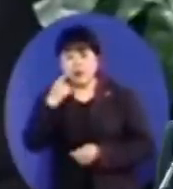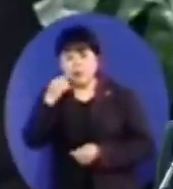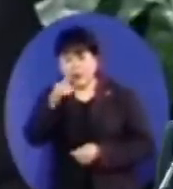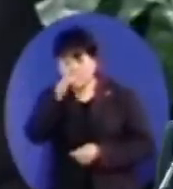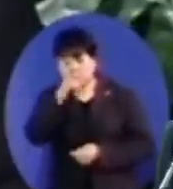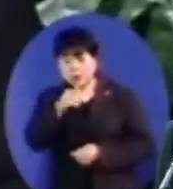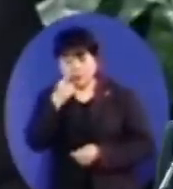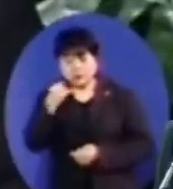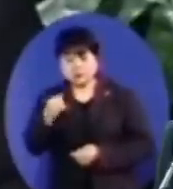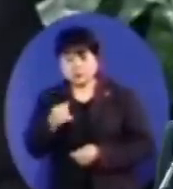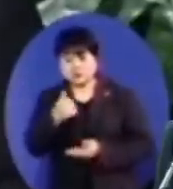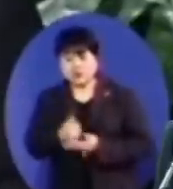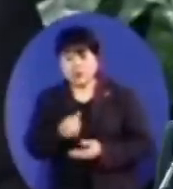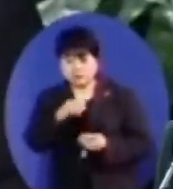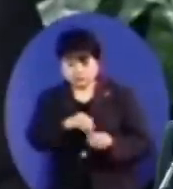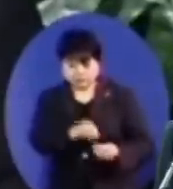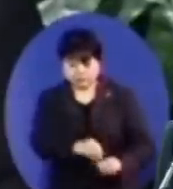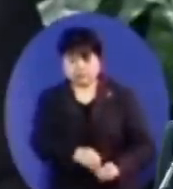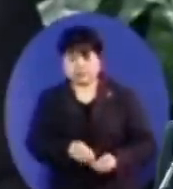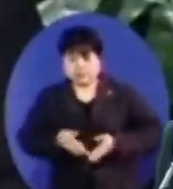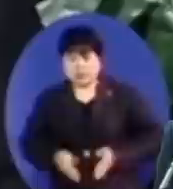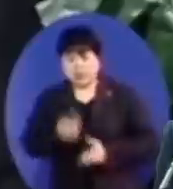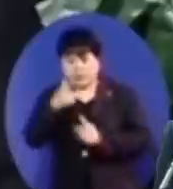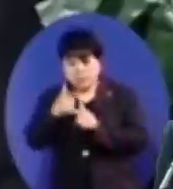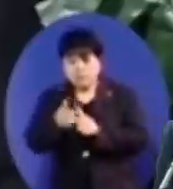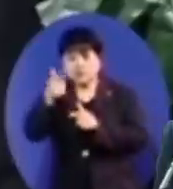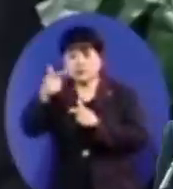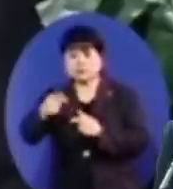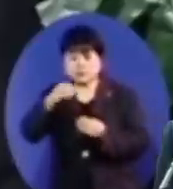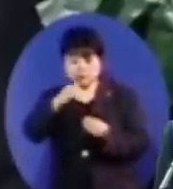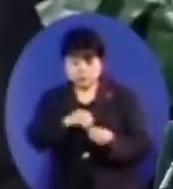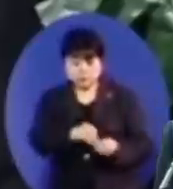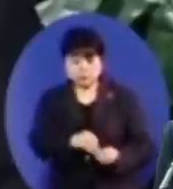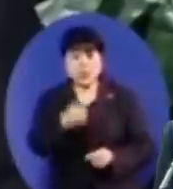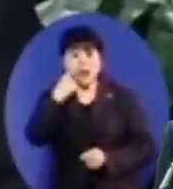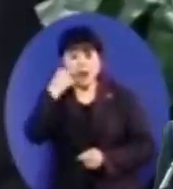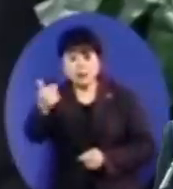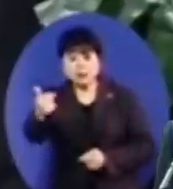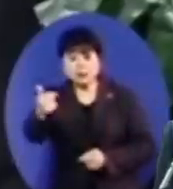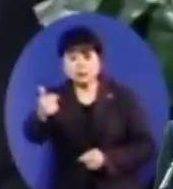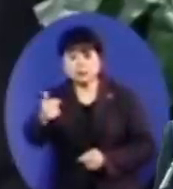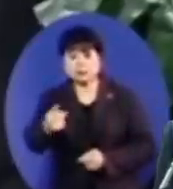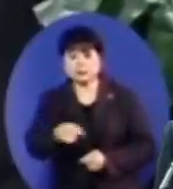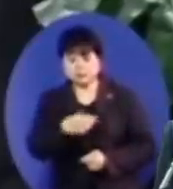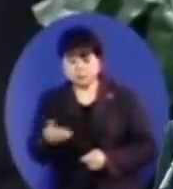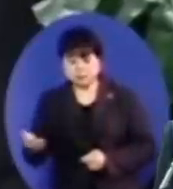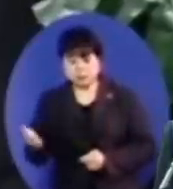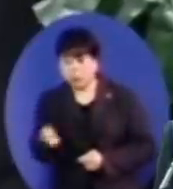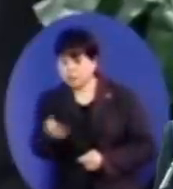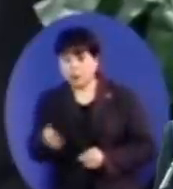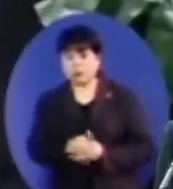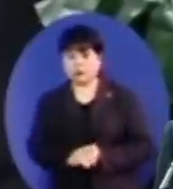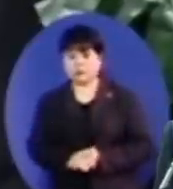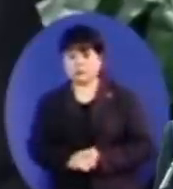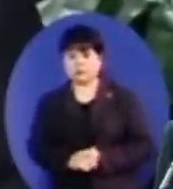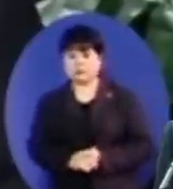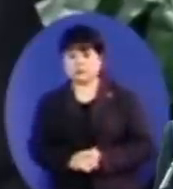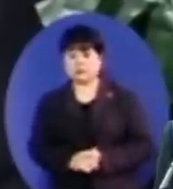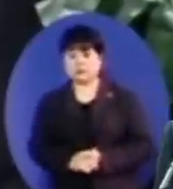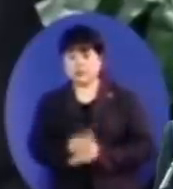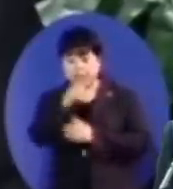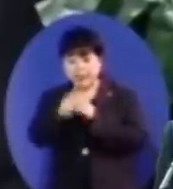가지고 있습니다. 예수님은 죄를 유전하는 아버지의 유전을 받지 않았기 때문에